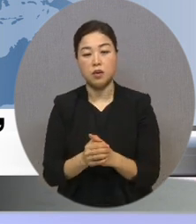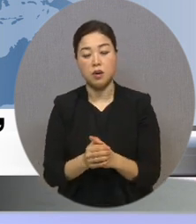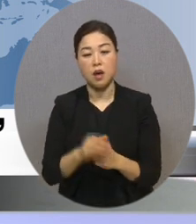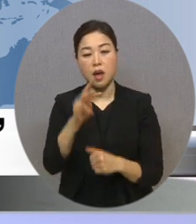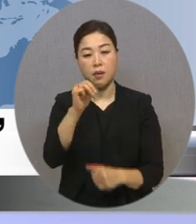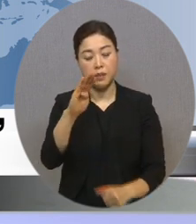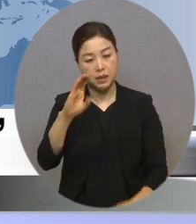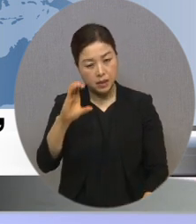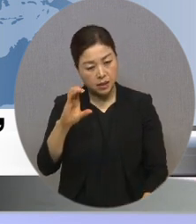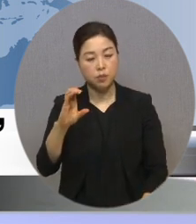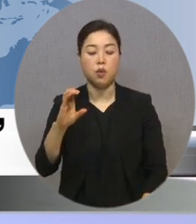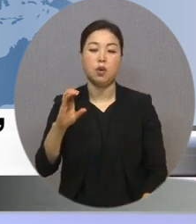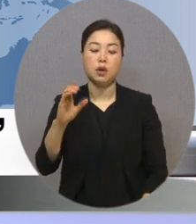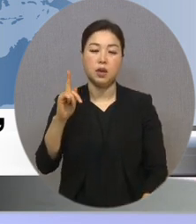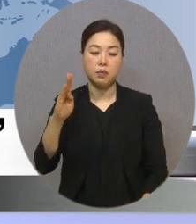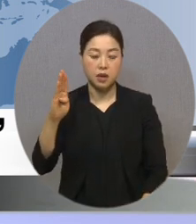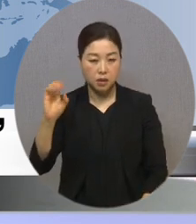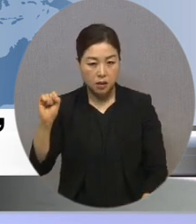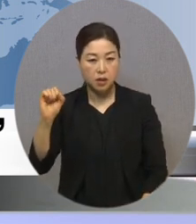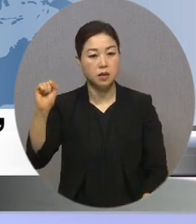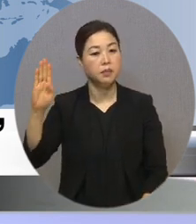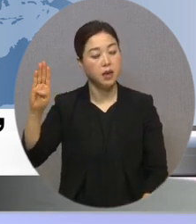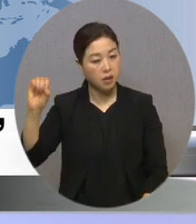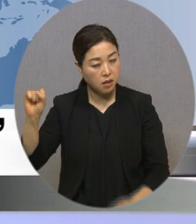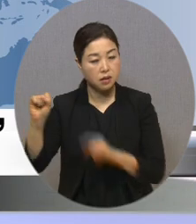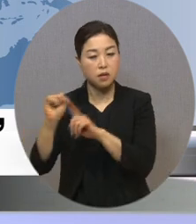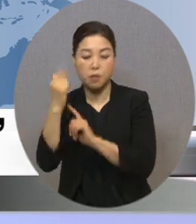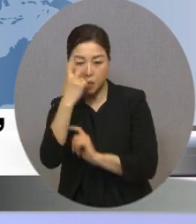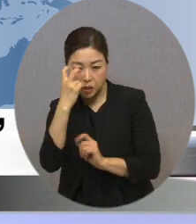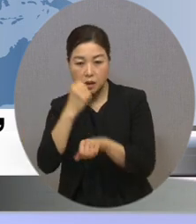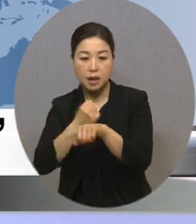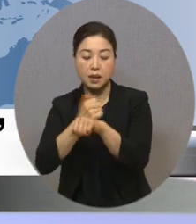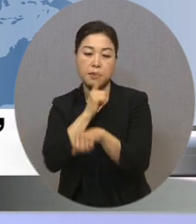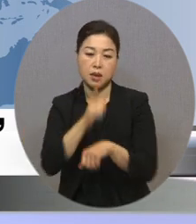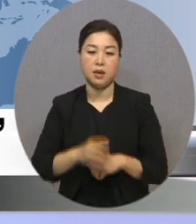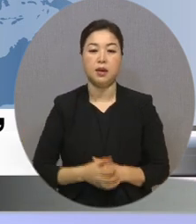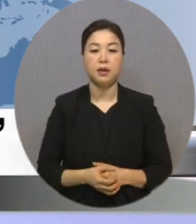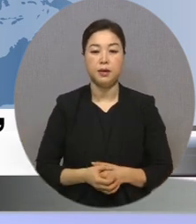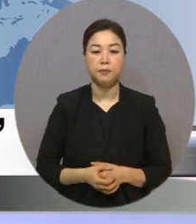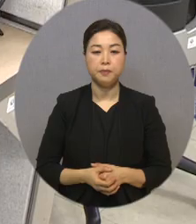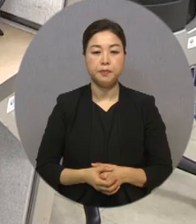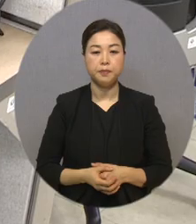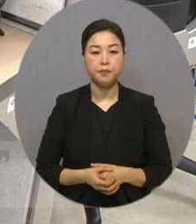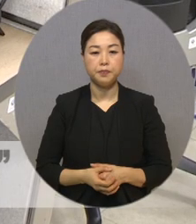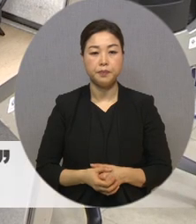수어 모니터링을 실시한다는 계획인데요. 김은별 기자입니다.